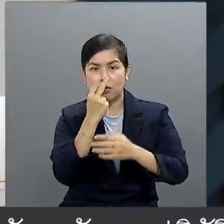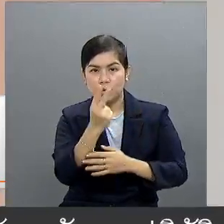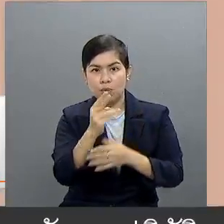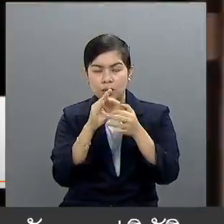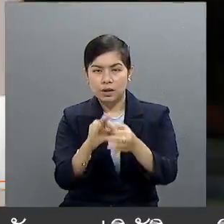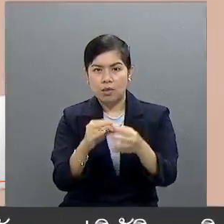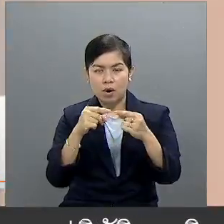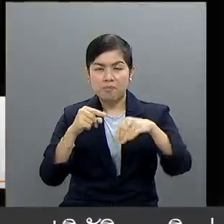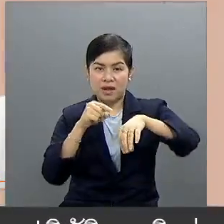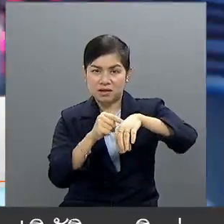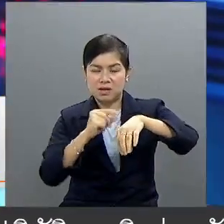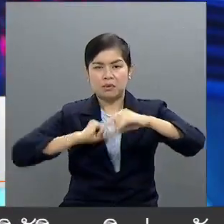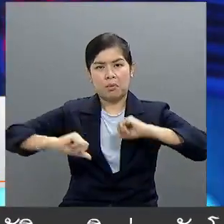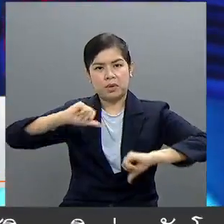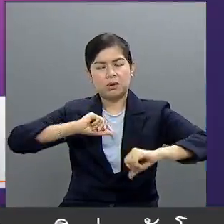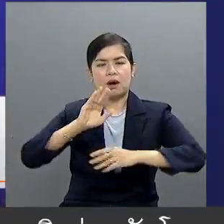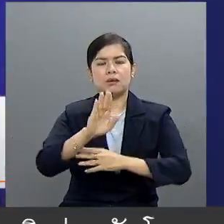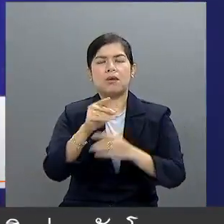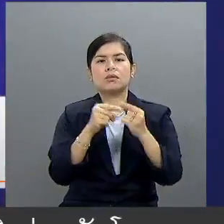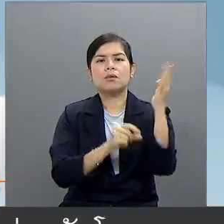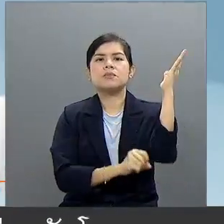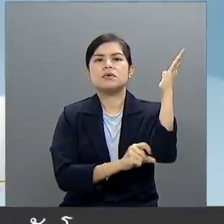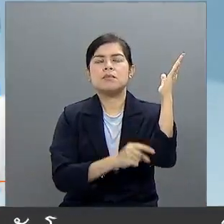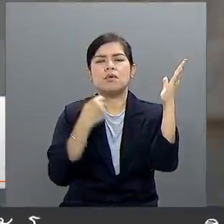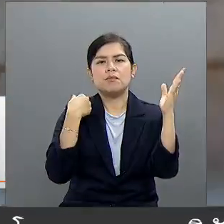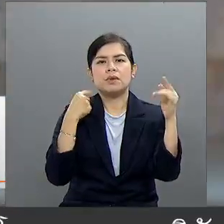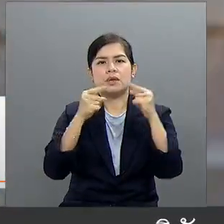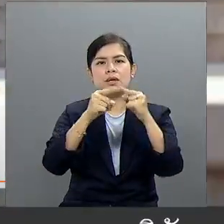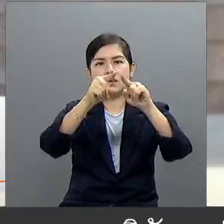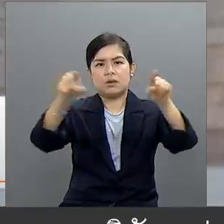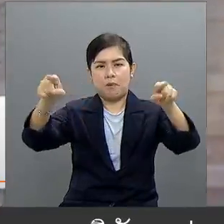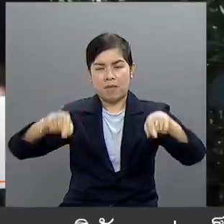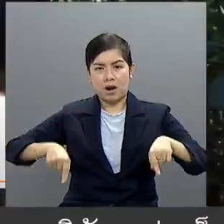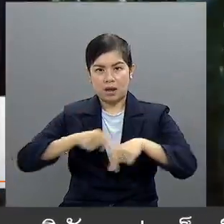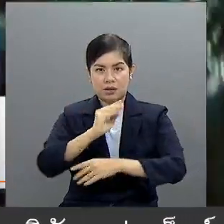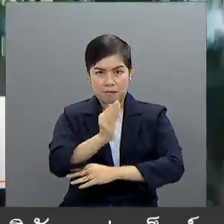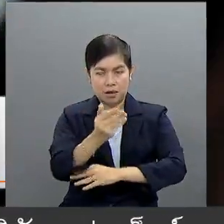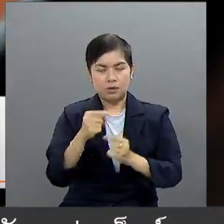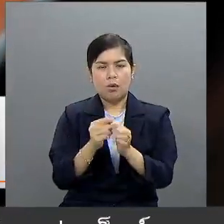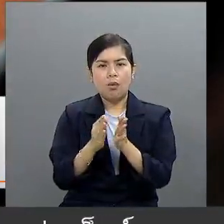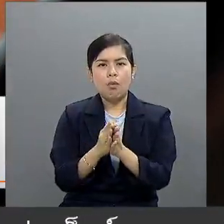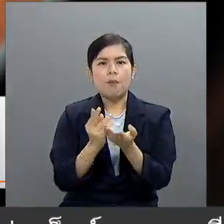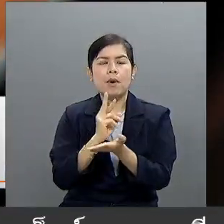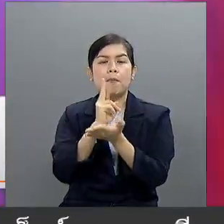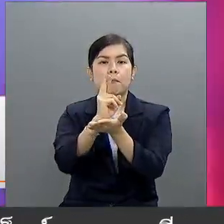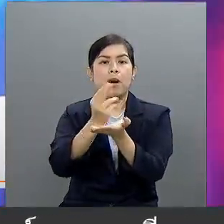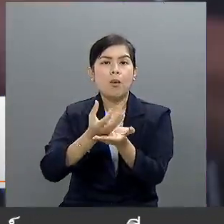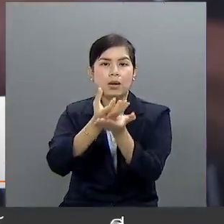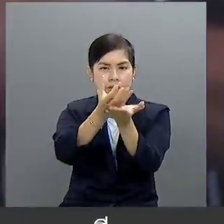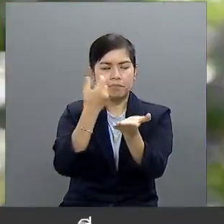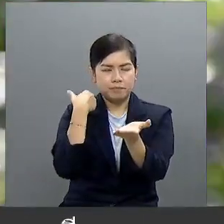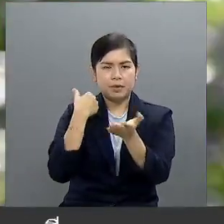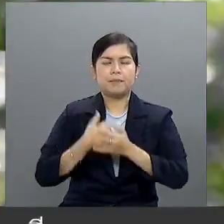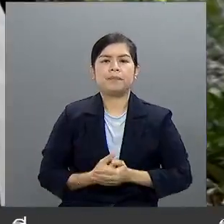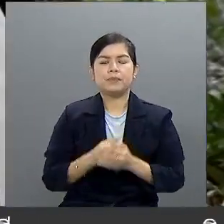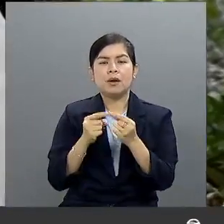พร้อมทั้งโล่รางวัลแล้วก็ประกาศนียบัตรนะคะนอกจากนั้นรางวัลภาพยนตร์สั้นวิทยาศาสตร์ยอดเยี่ยมประเภทบุคคลทั่วไปก็จะได้รับเงินรางวัล